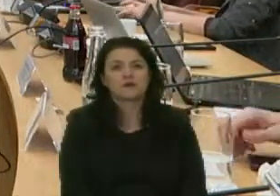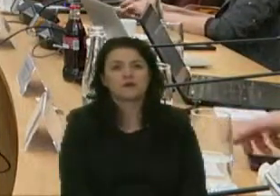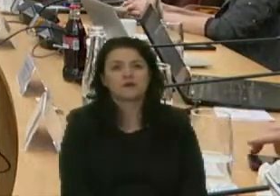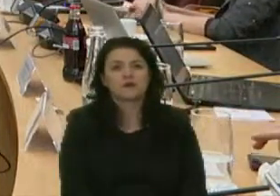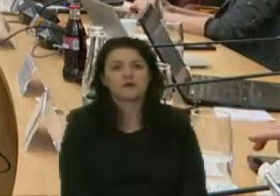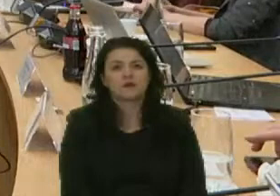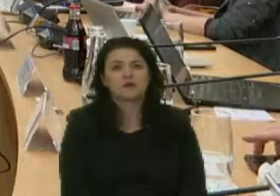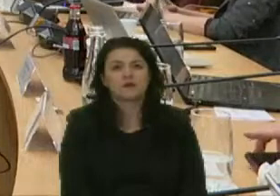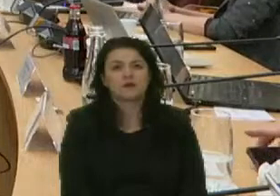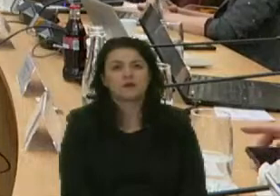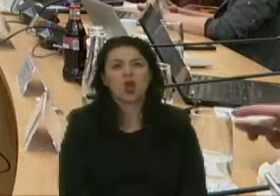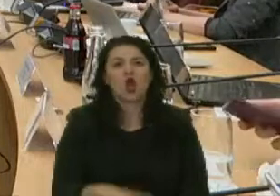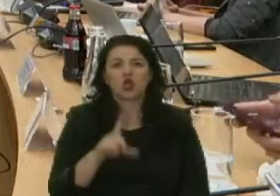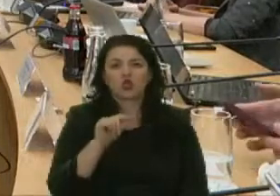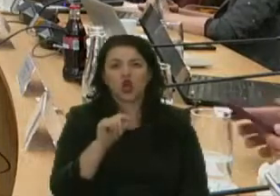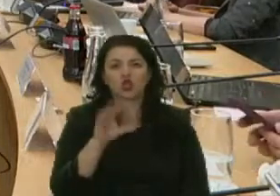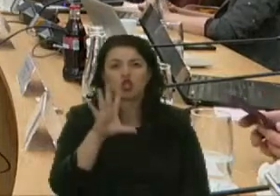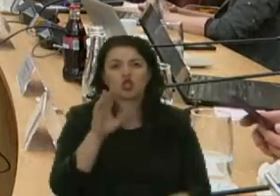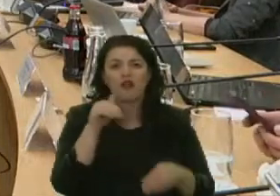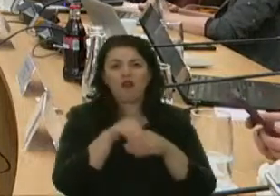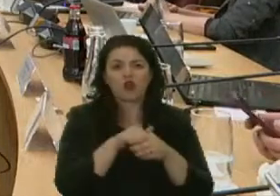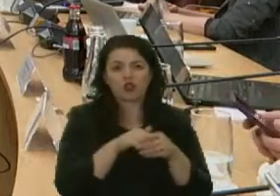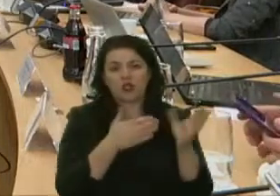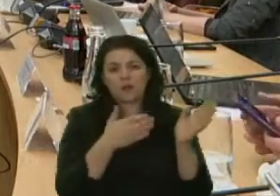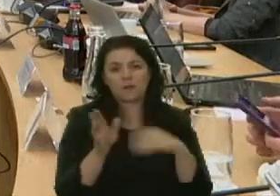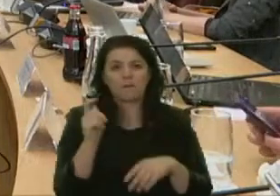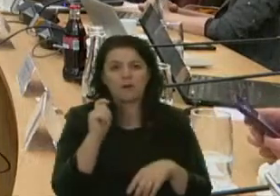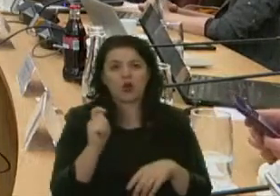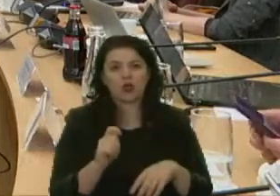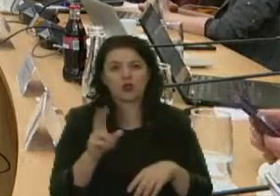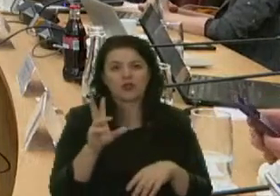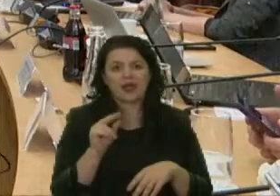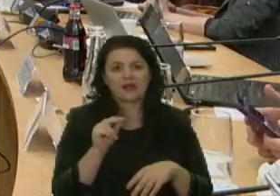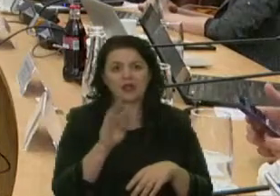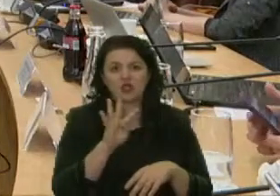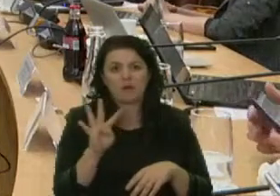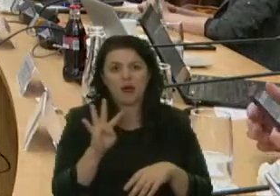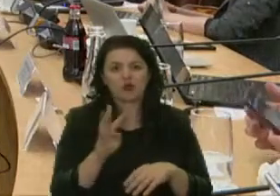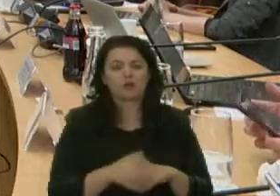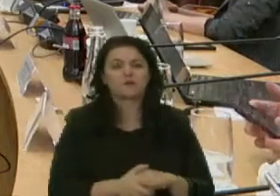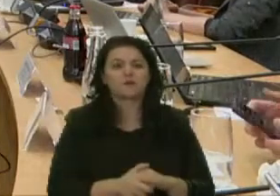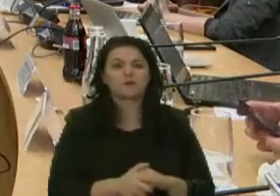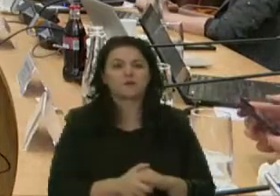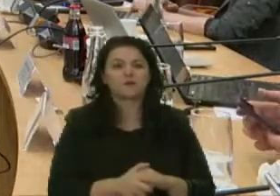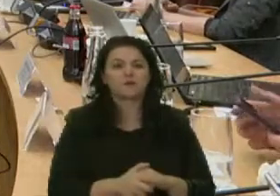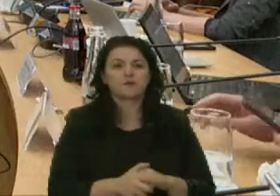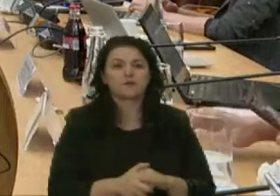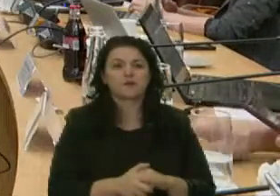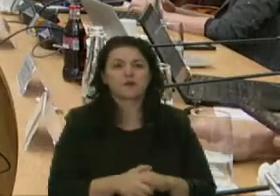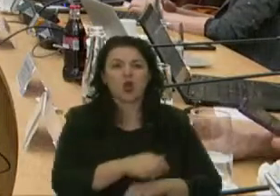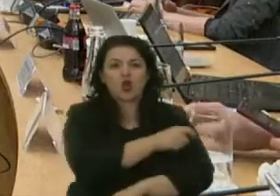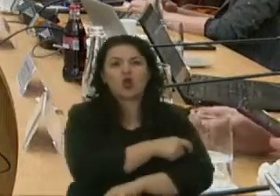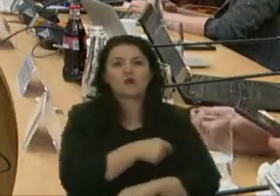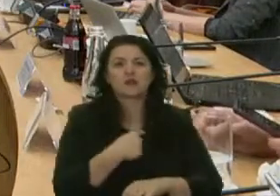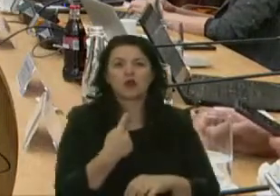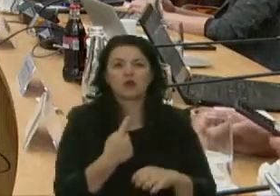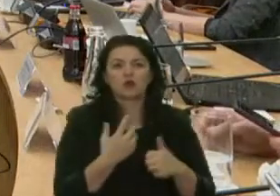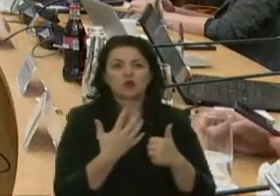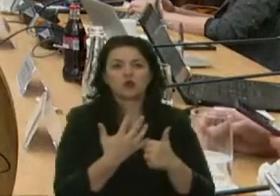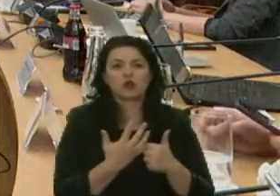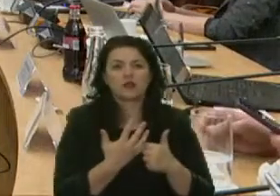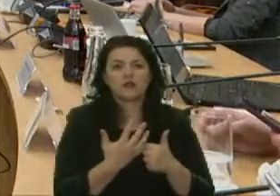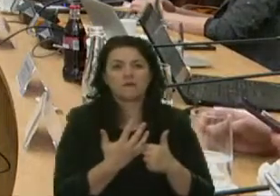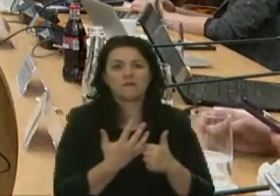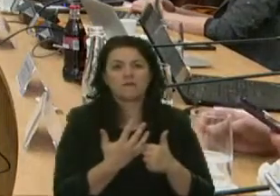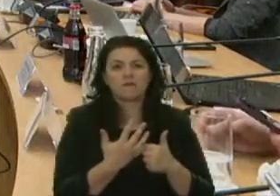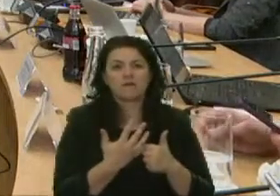Proiectul a trecut cu 25 de voturi proiectul numărul 34 Comisia 1 Comisia de buget aviz favorabil Comisia 6 Comisia 6e